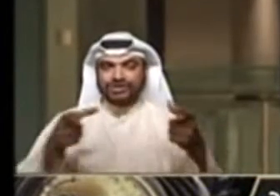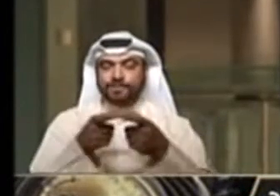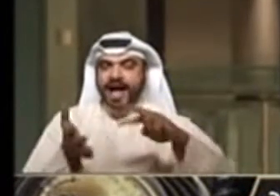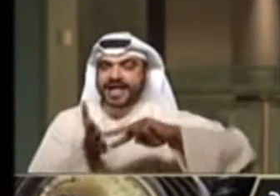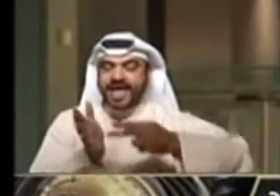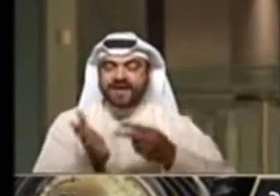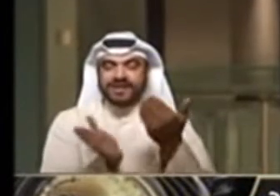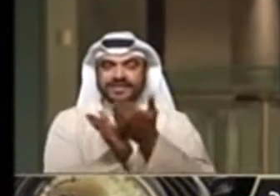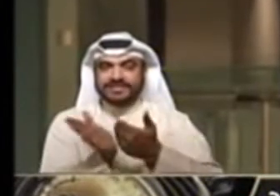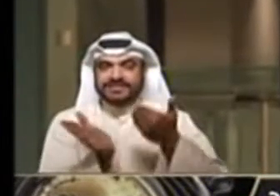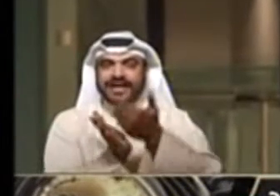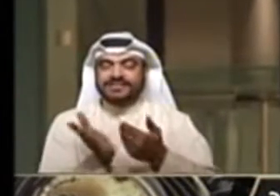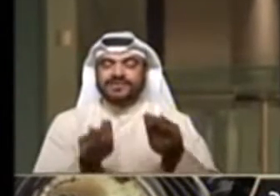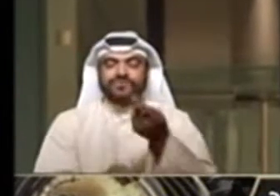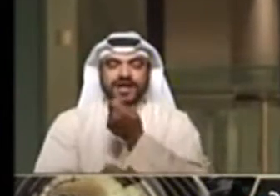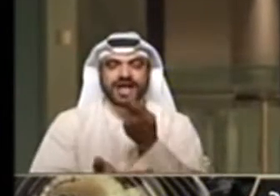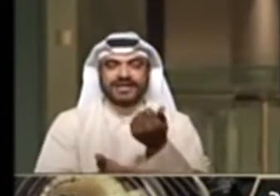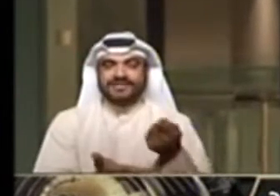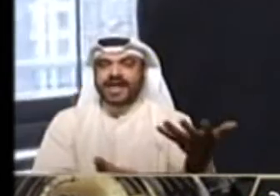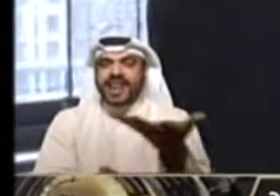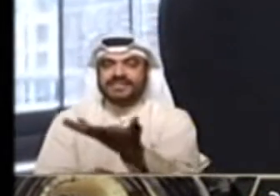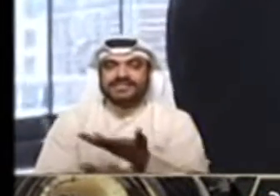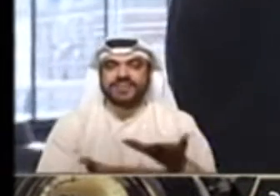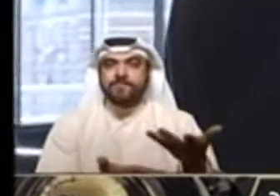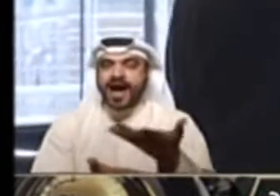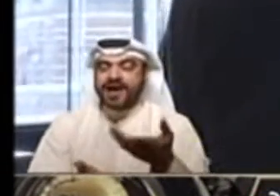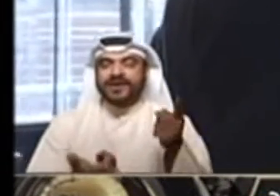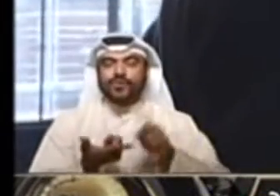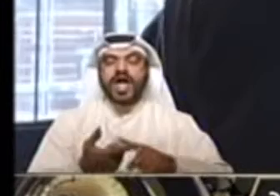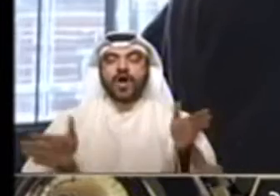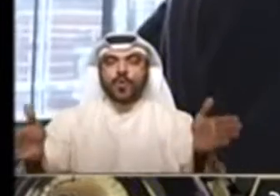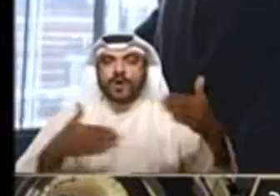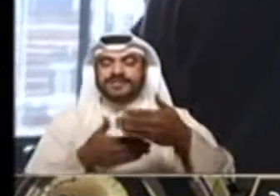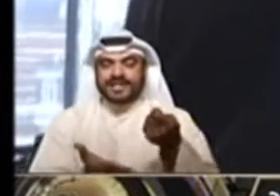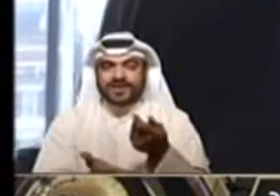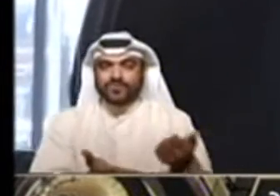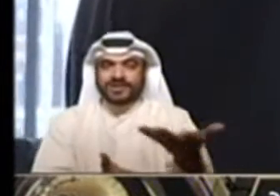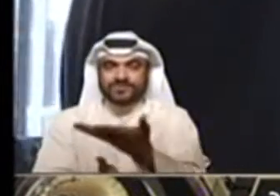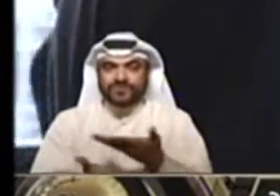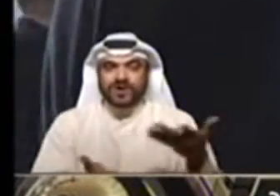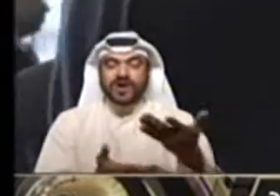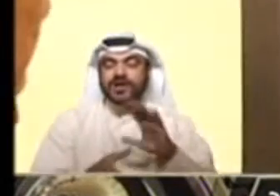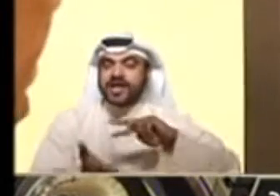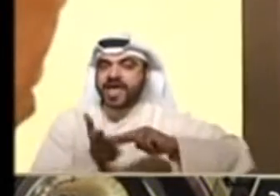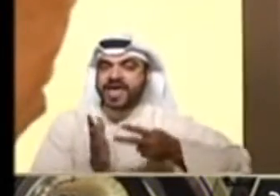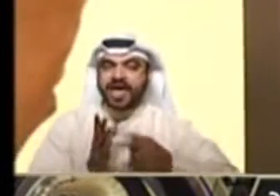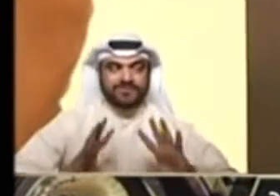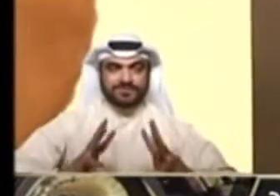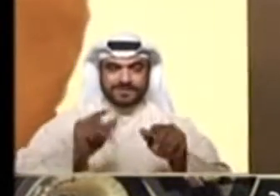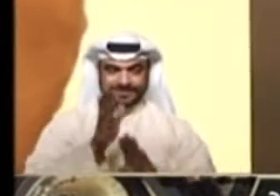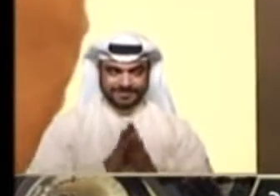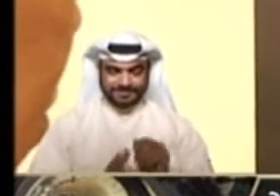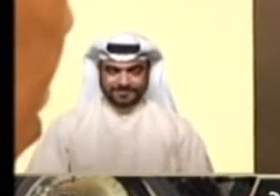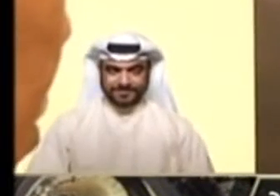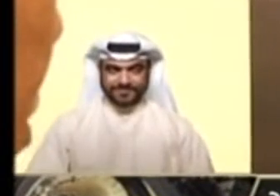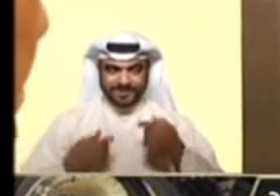بالاستثمار في دولة الكويت، ومن بينها صناديق ثروات وبنوك تجارية وصناديق استثمارية وصناديق تحوط. تم تحديد هذه